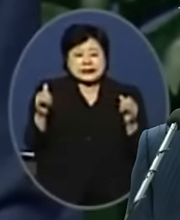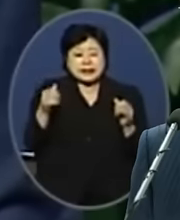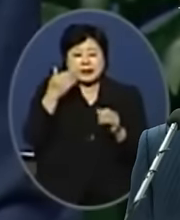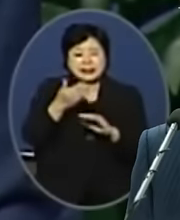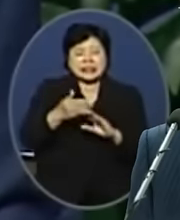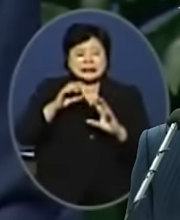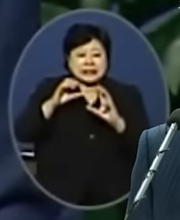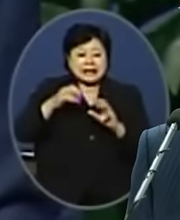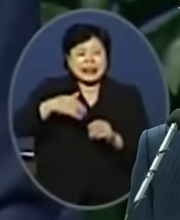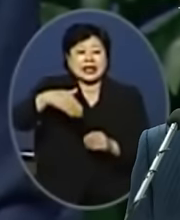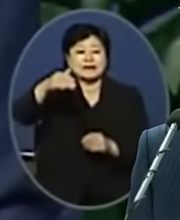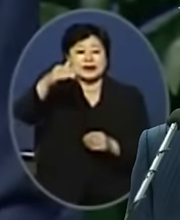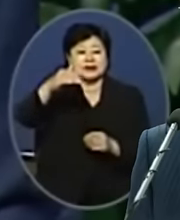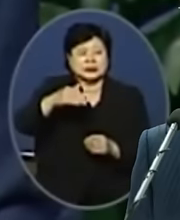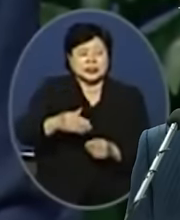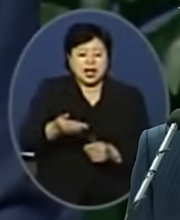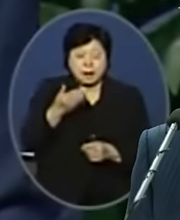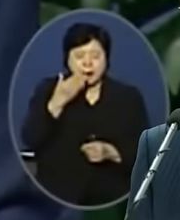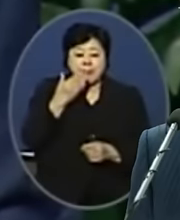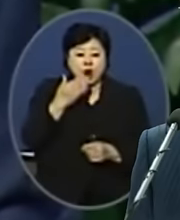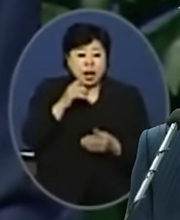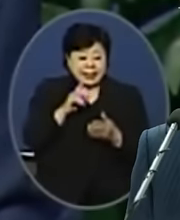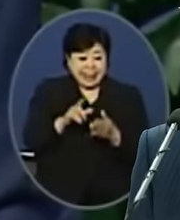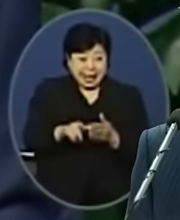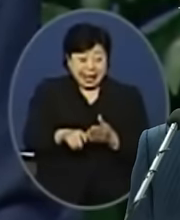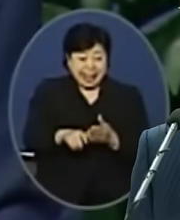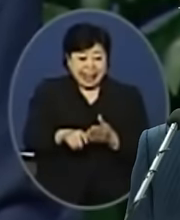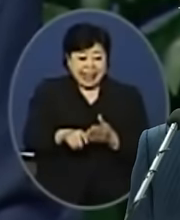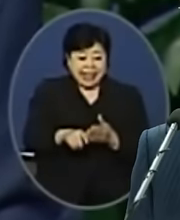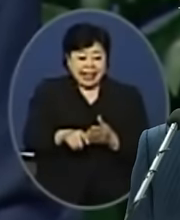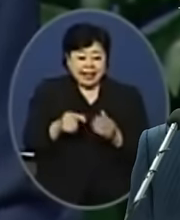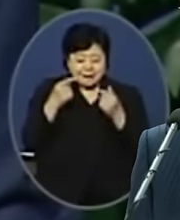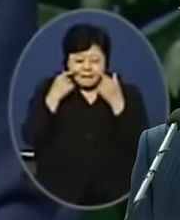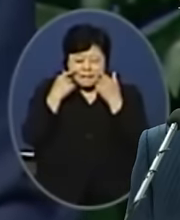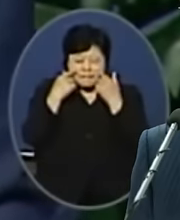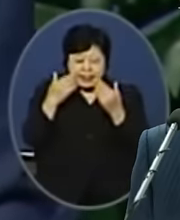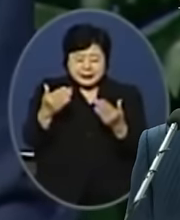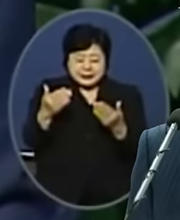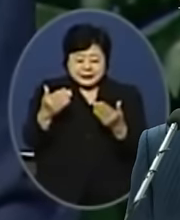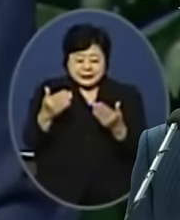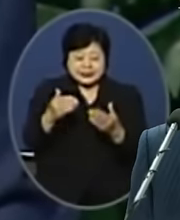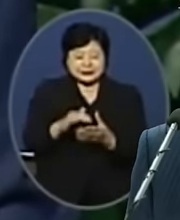가서 식사하게 될 때 반드시